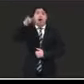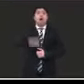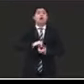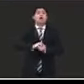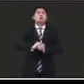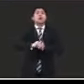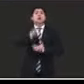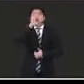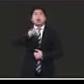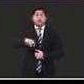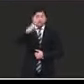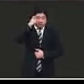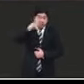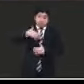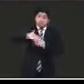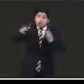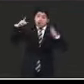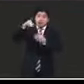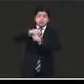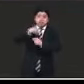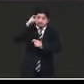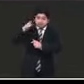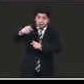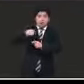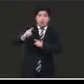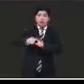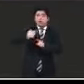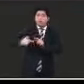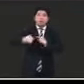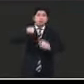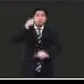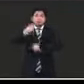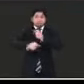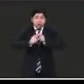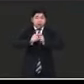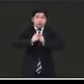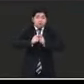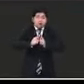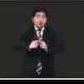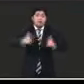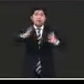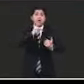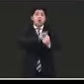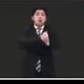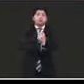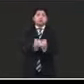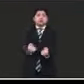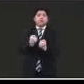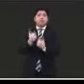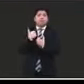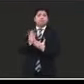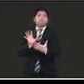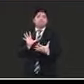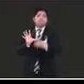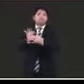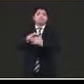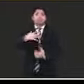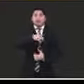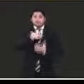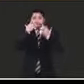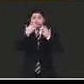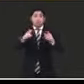Engin irfanlarıyla kurdukları ortak medeniyetimize daha güçlü bir şekilde sahip